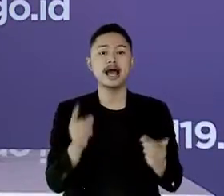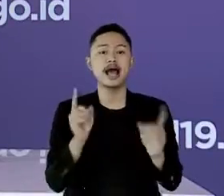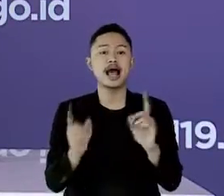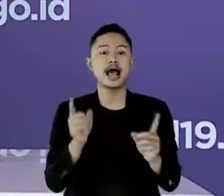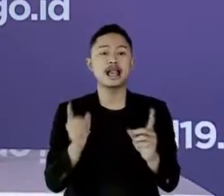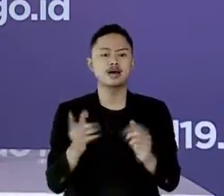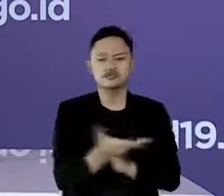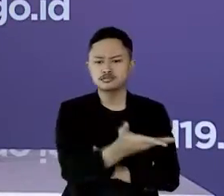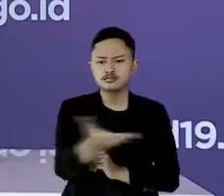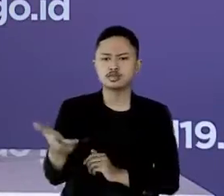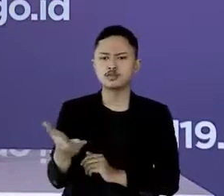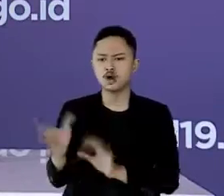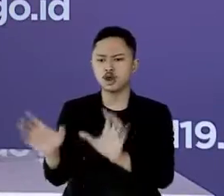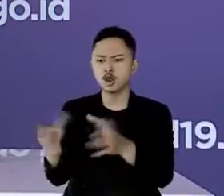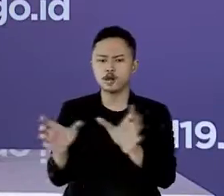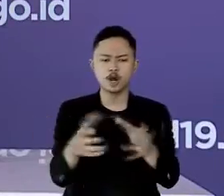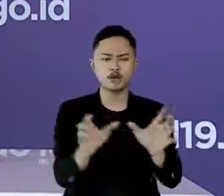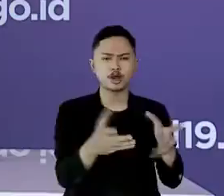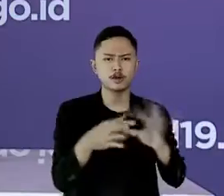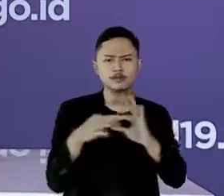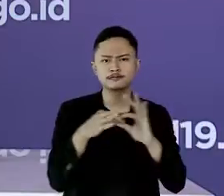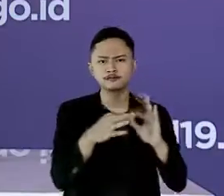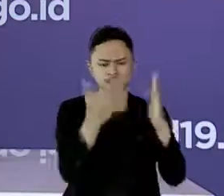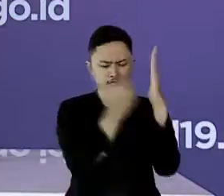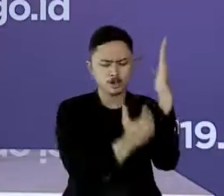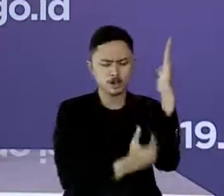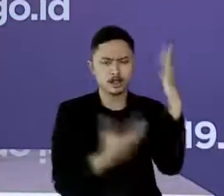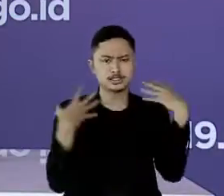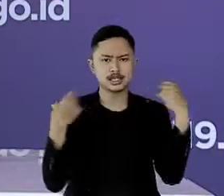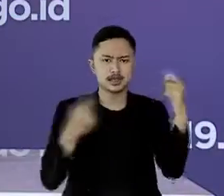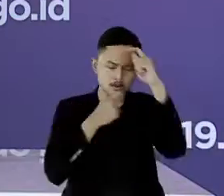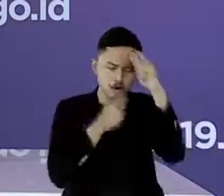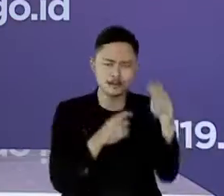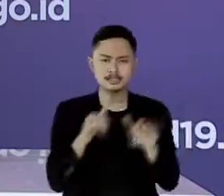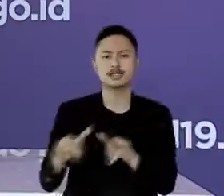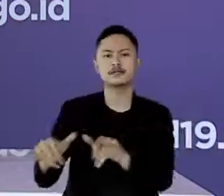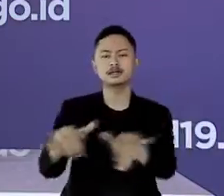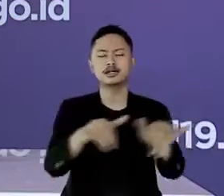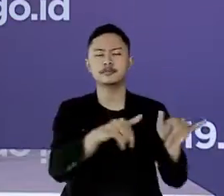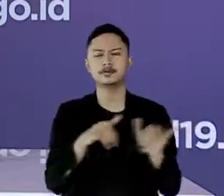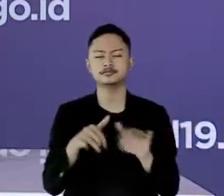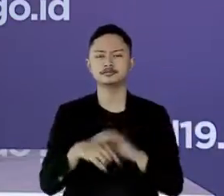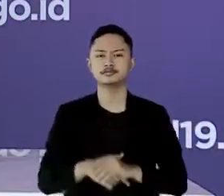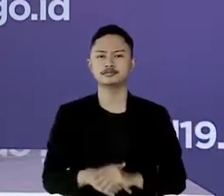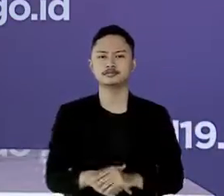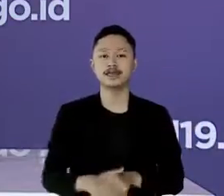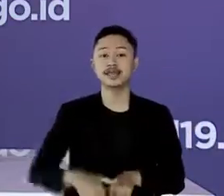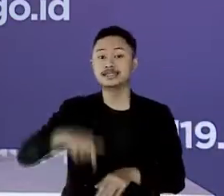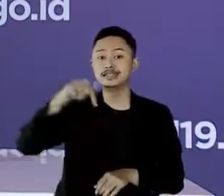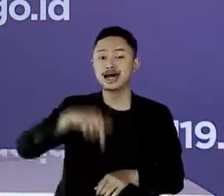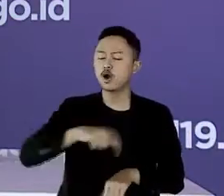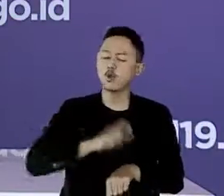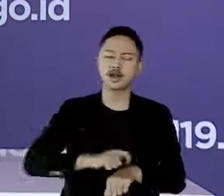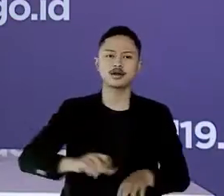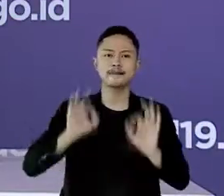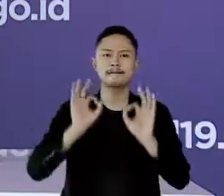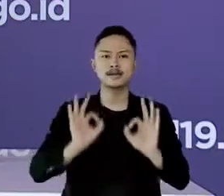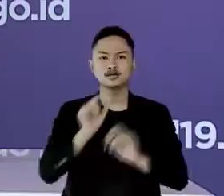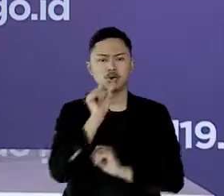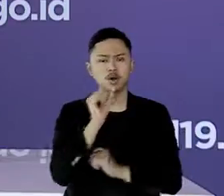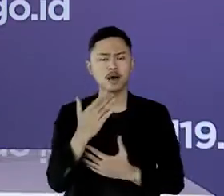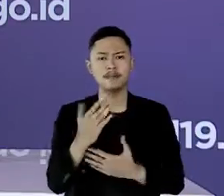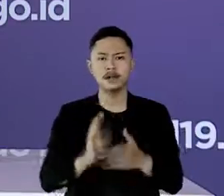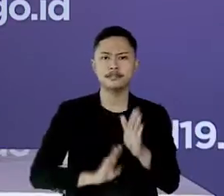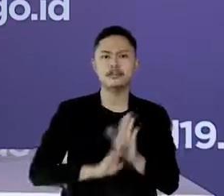elemen berkomitmen menjalankan protokol kesehatan secara kolektif Sudah saatnya kita kembali bergerak maju